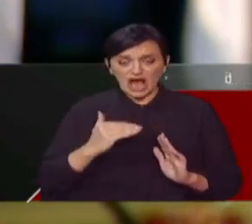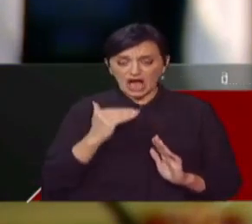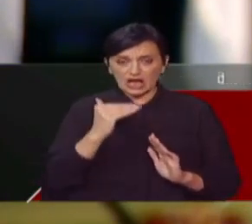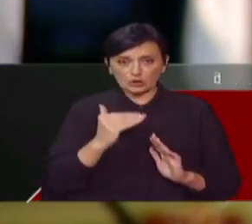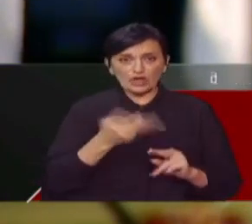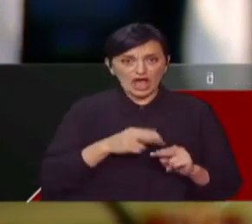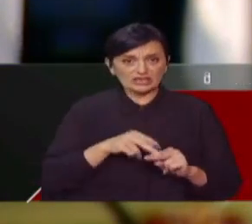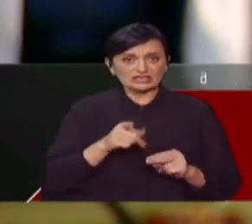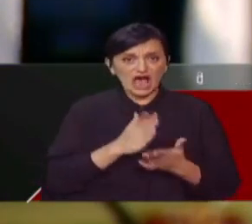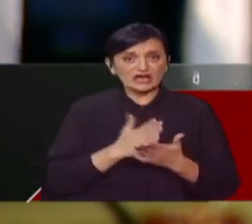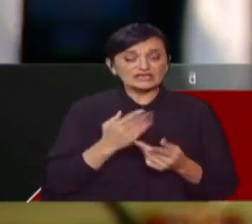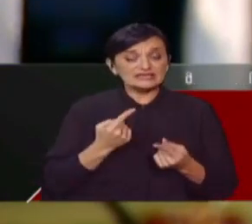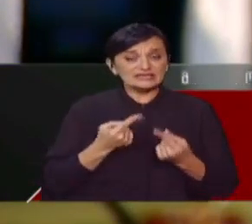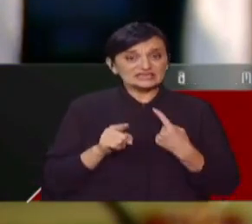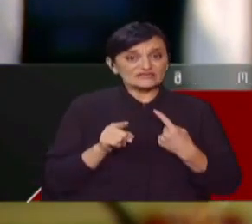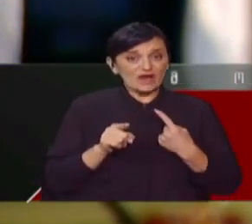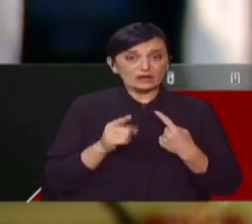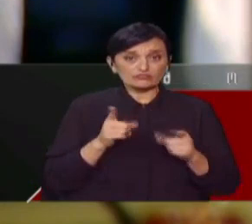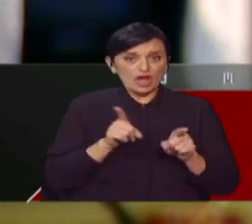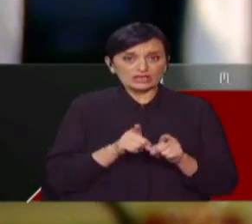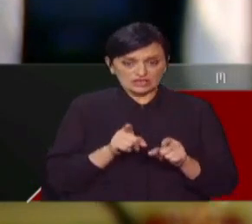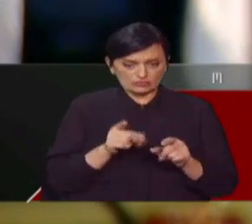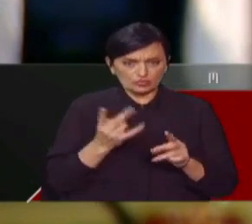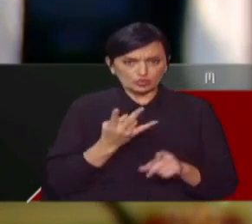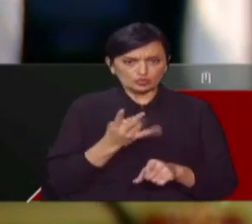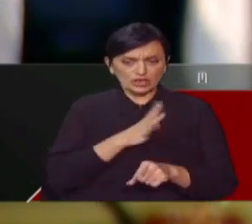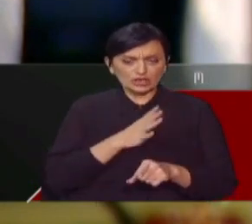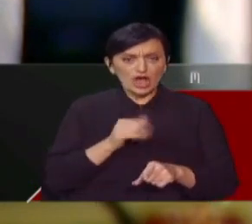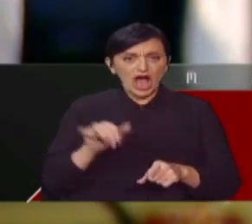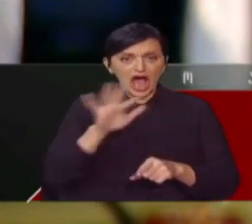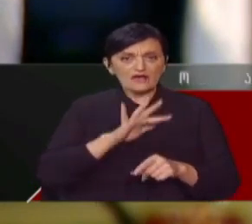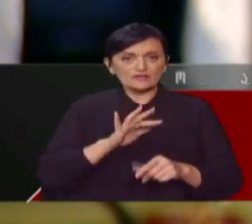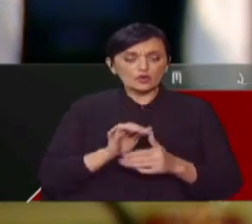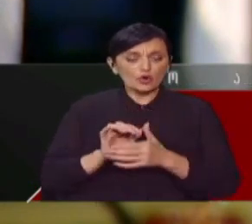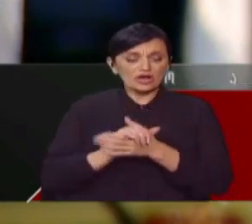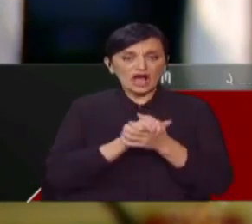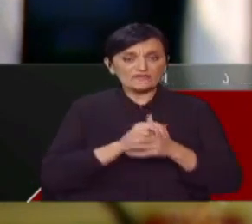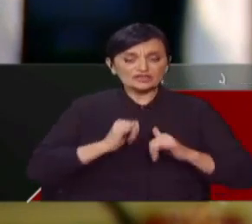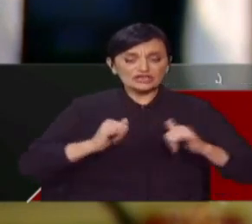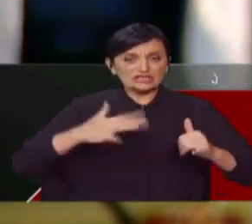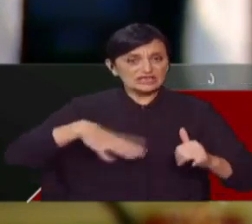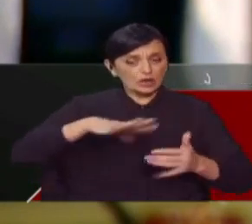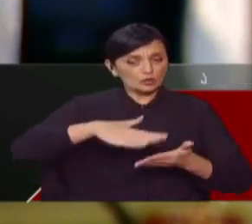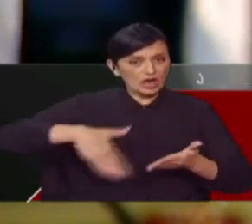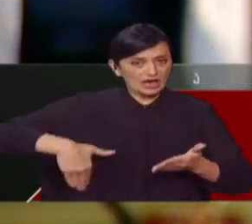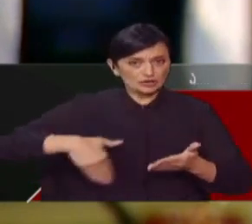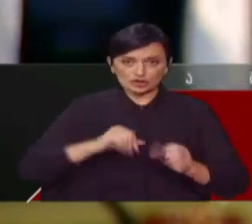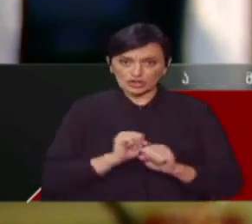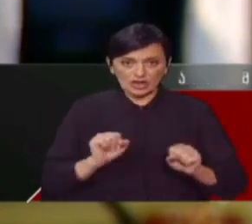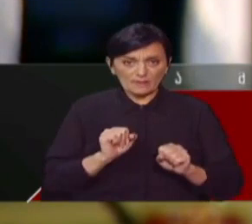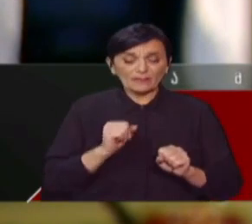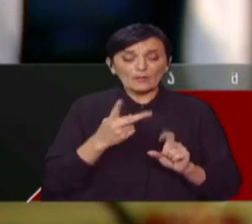ეს თავისთავადაც არის სხვანაირად, არ შეიძლება რომ იყოს ევროკავშირის გაფართოება საქართველოს გარეშე. ეს ერთი. მეორე, რაც შეეხება